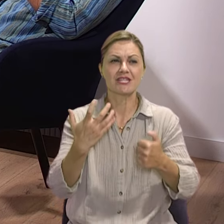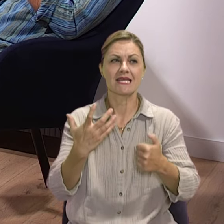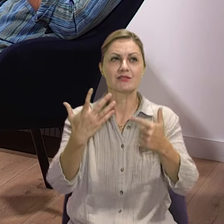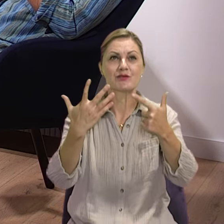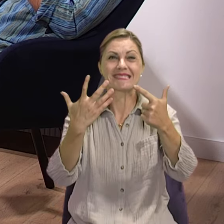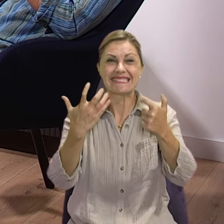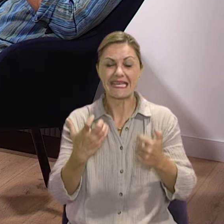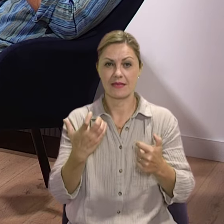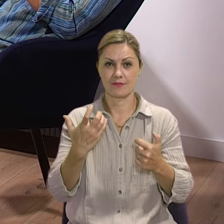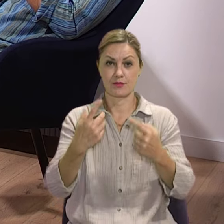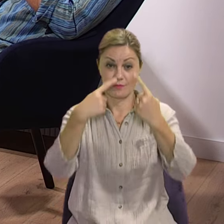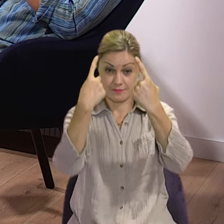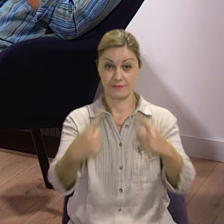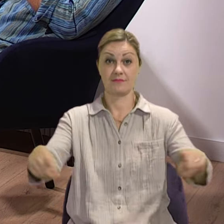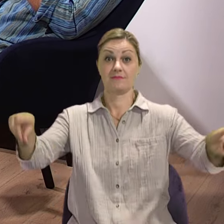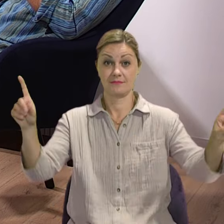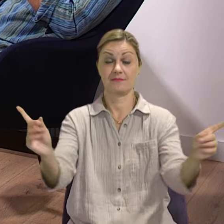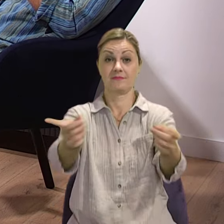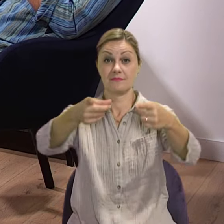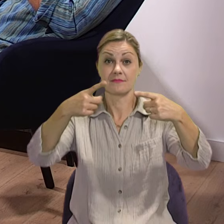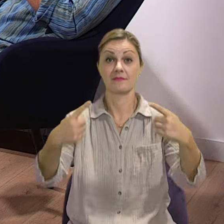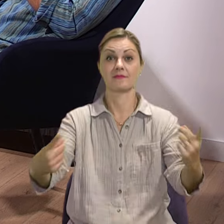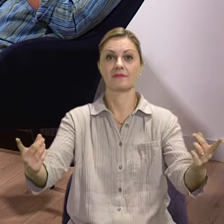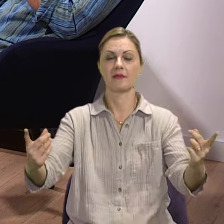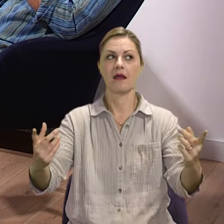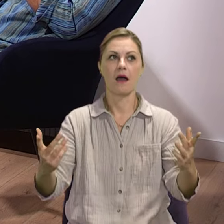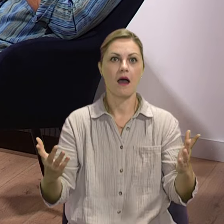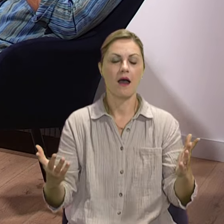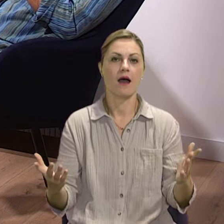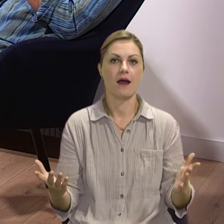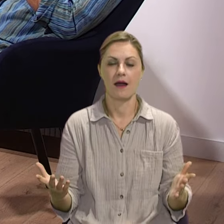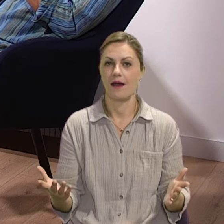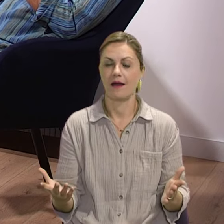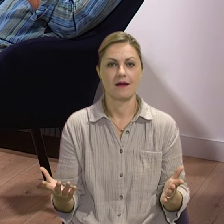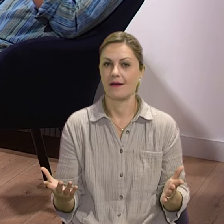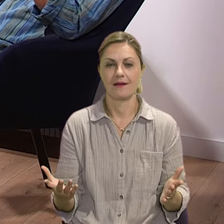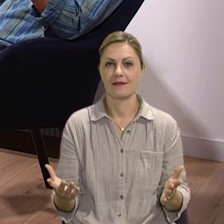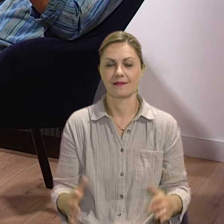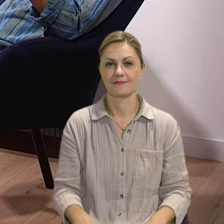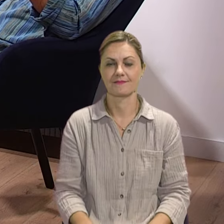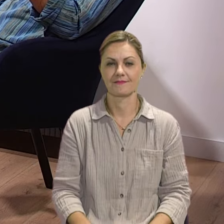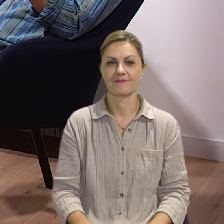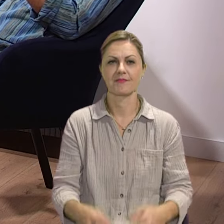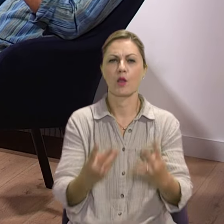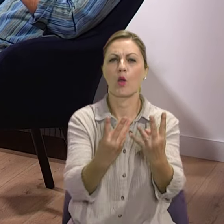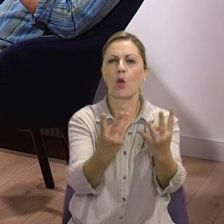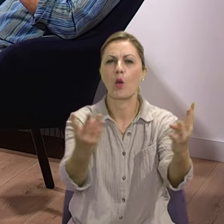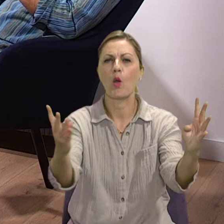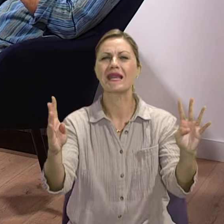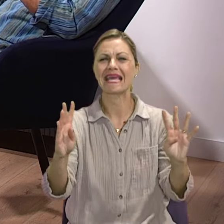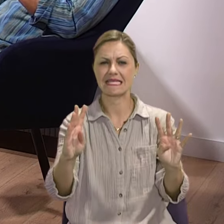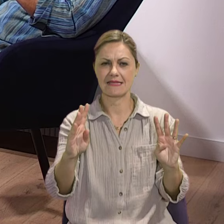1600-700 izlazaka pred publiku kao dirigent. I simfonijski